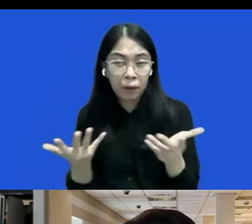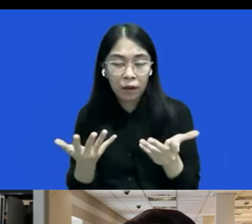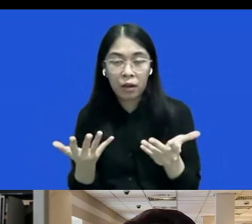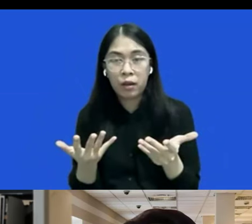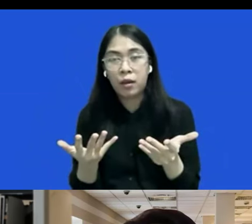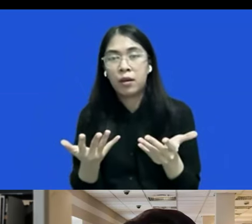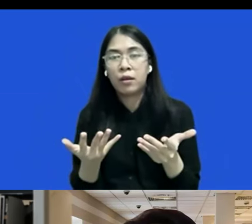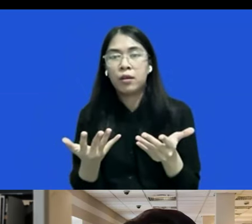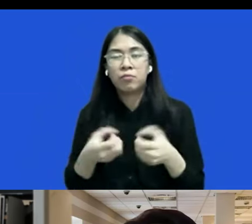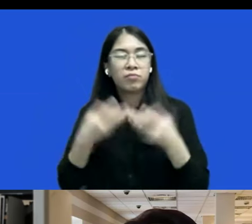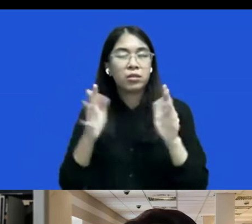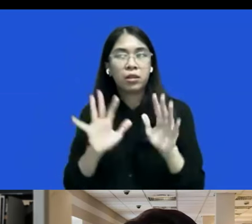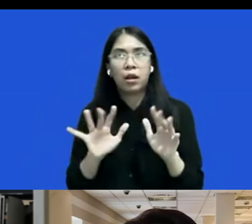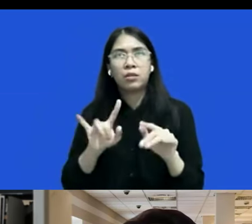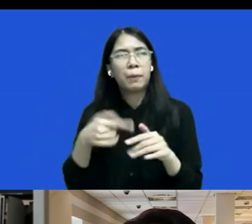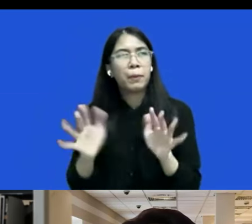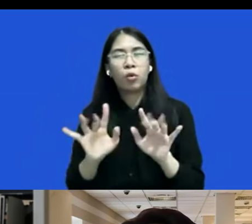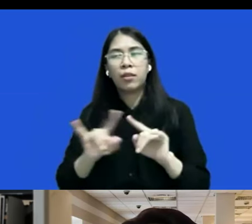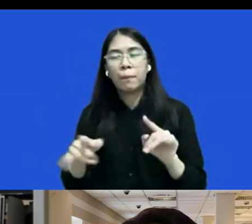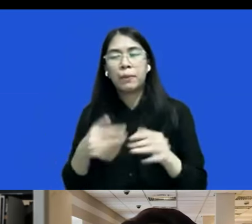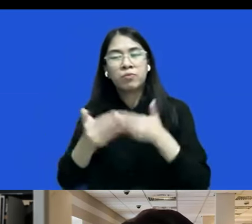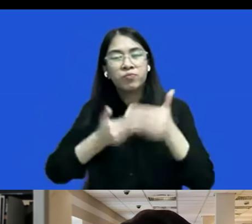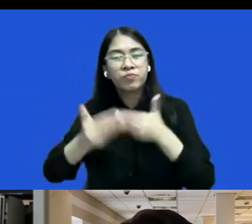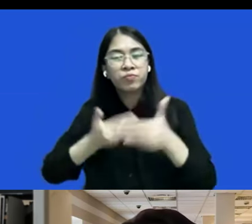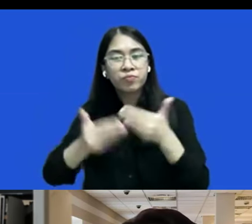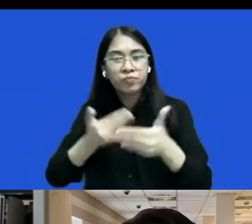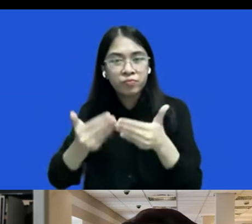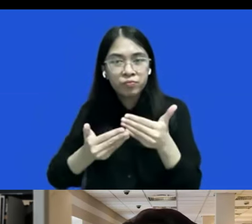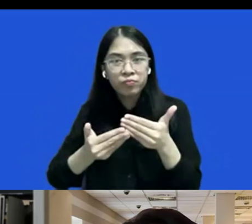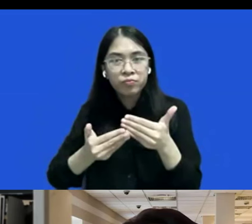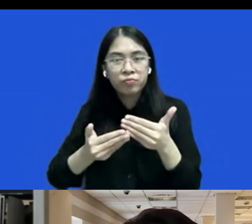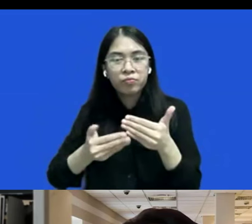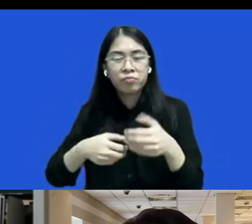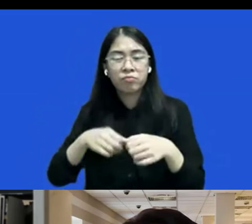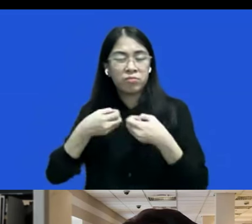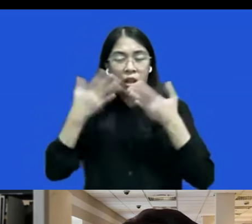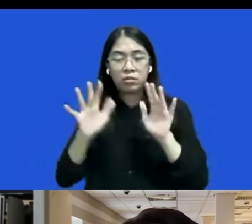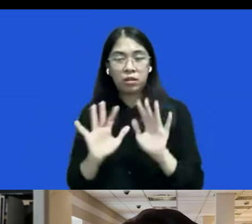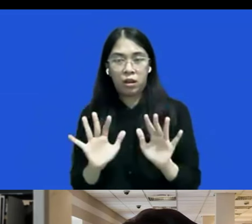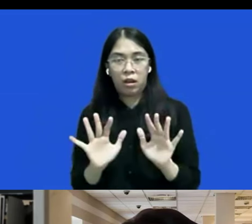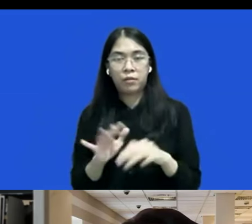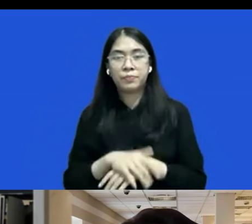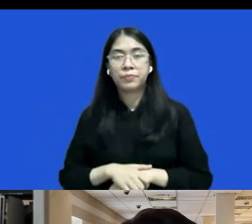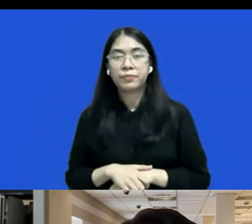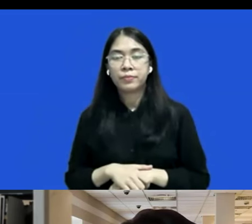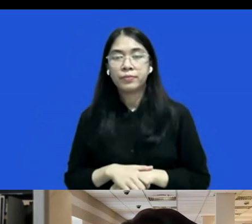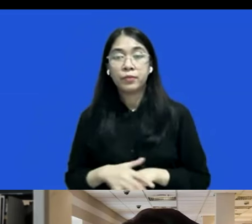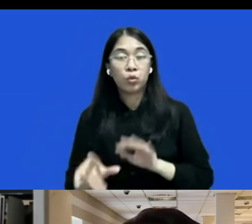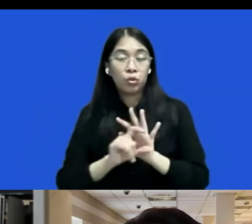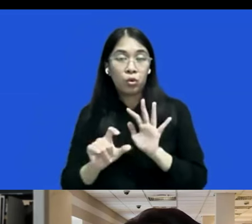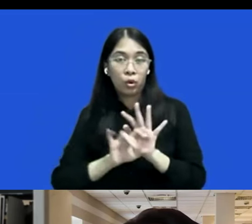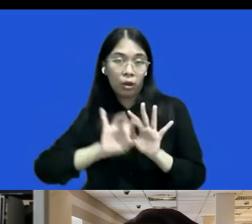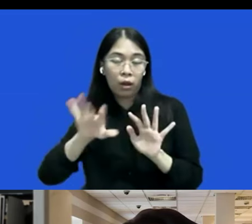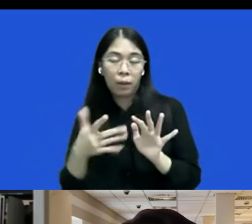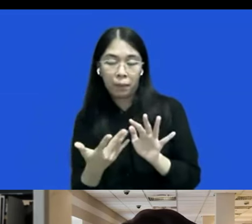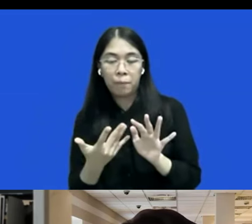tidak jelas. Bukan sampai mana, apa yang sudah dilakukan dan apa yang akan dilakukan tidak jelas. Lain soal, contoh misalnya kalau misalnya udah